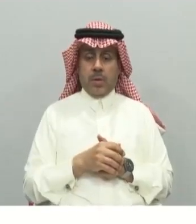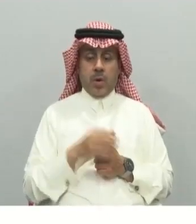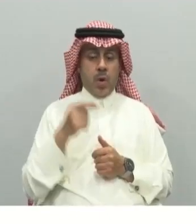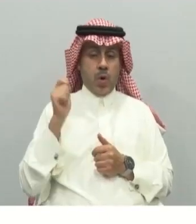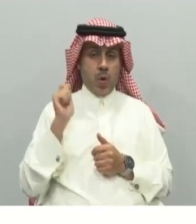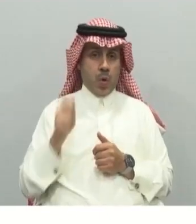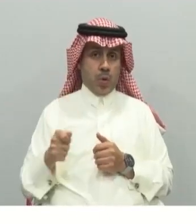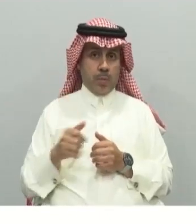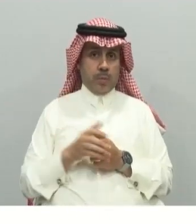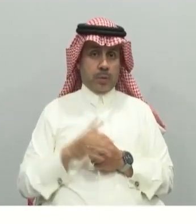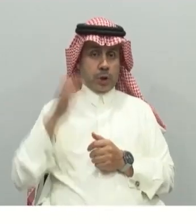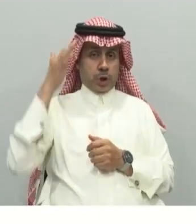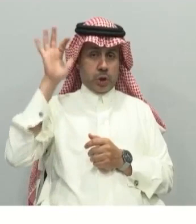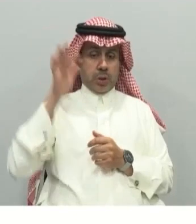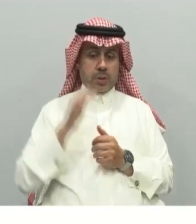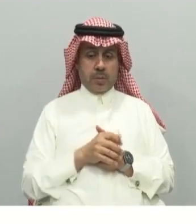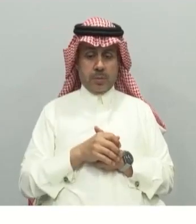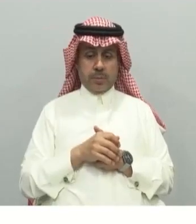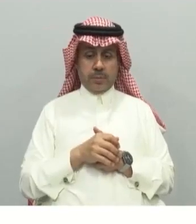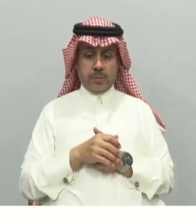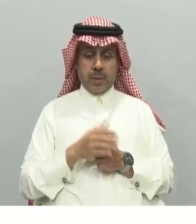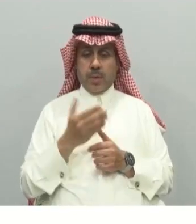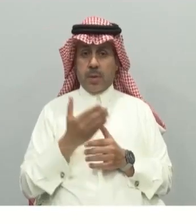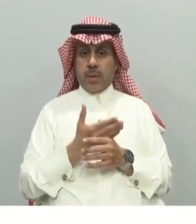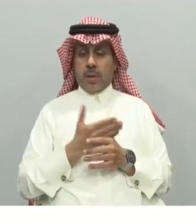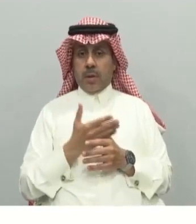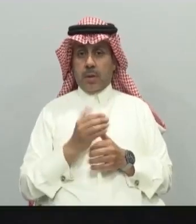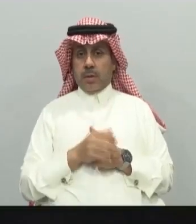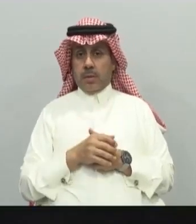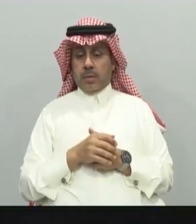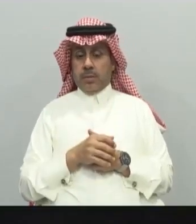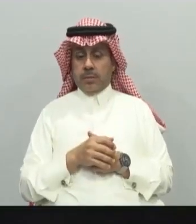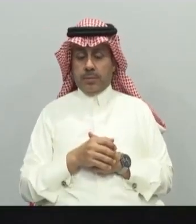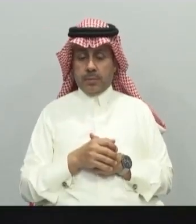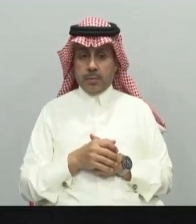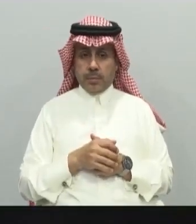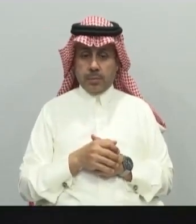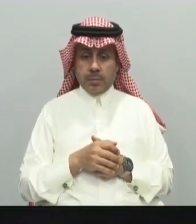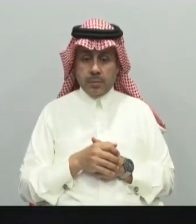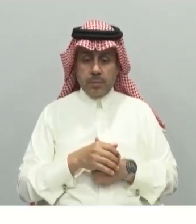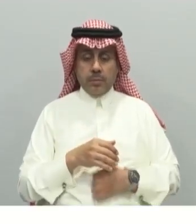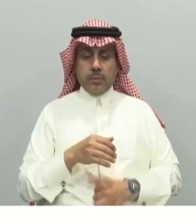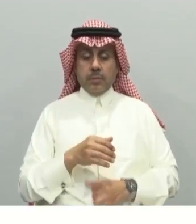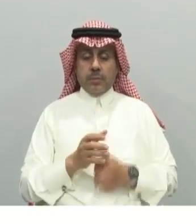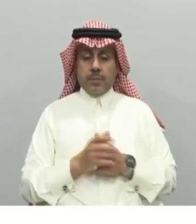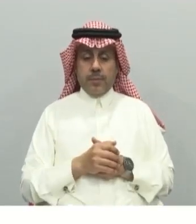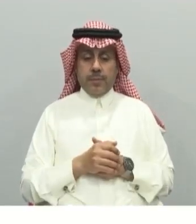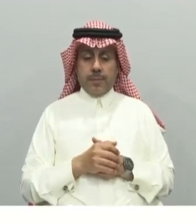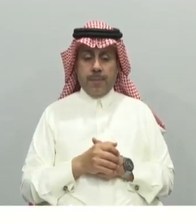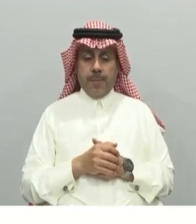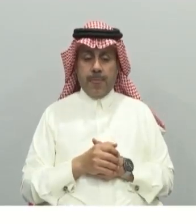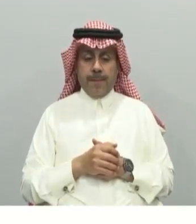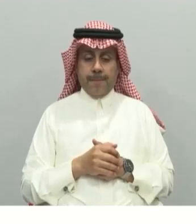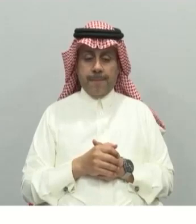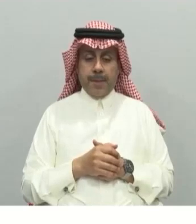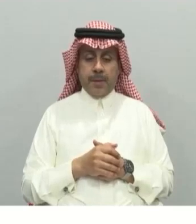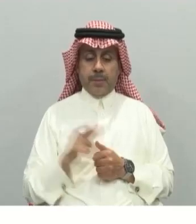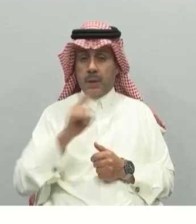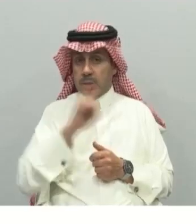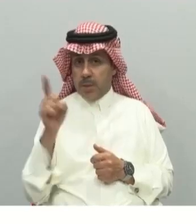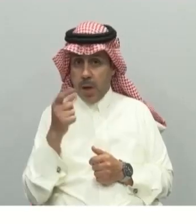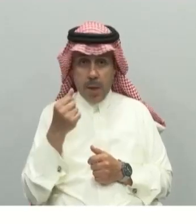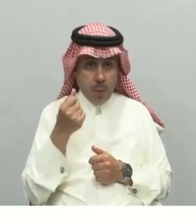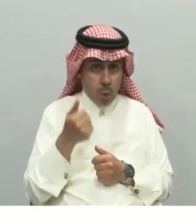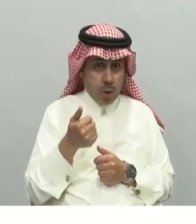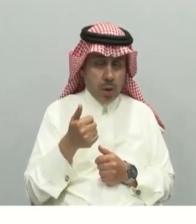الحكم جائز احسنتم لماذا ما العله في الجواز نعم العله هي لانه ليس